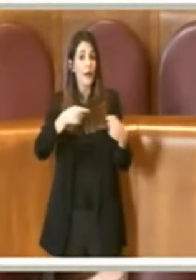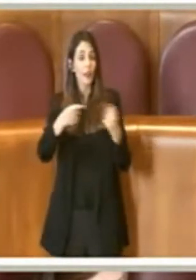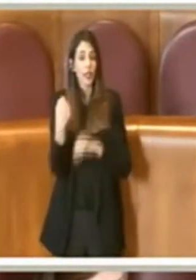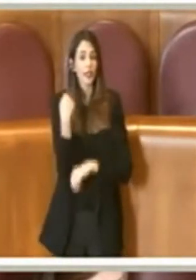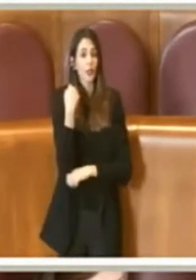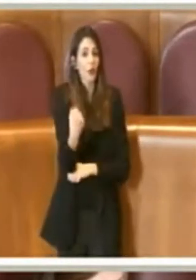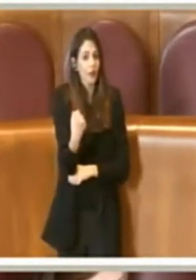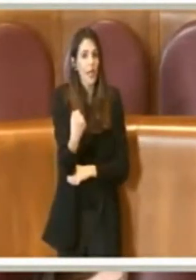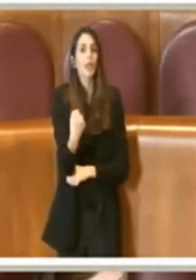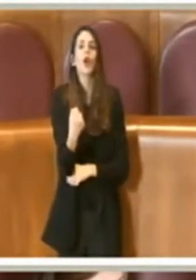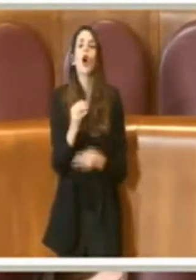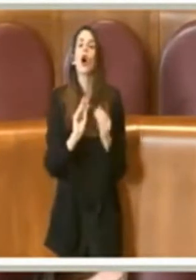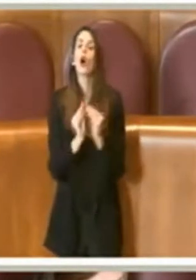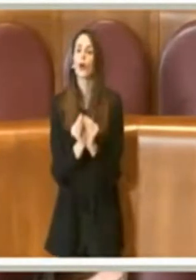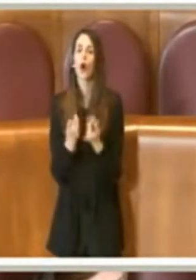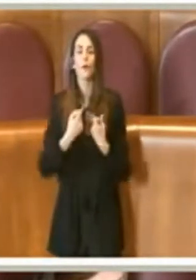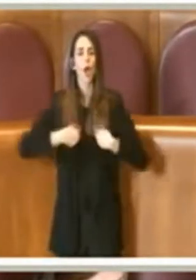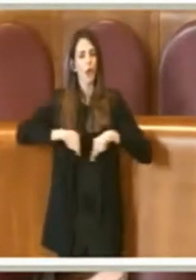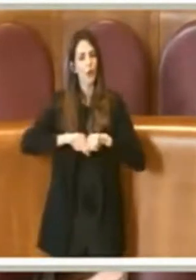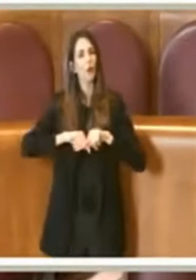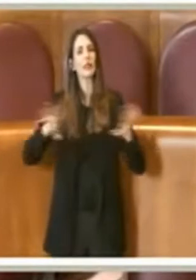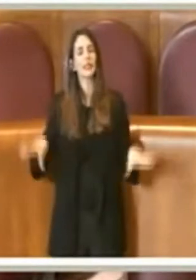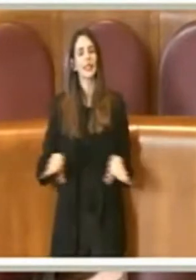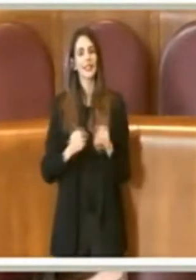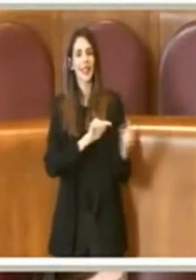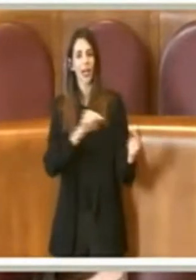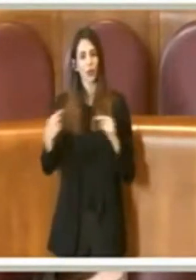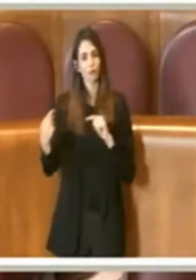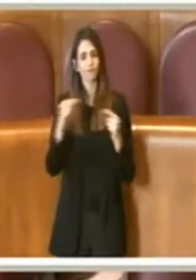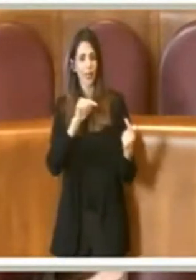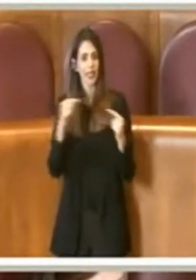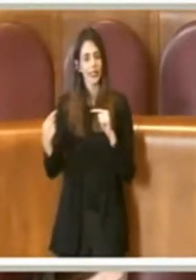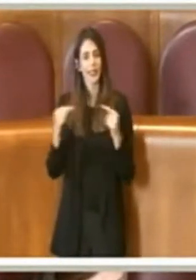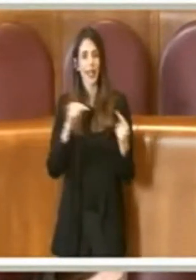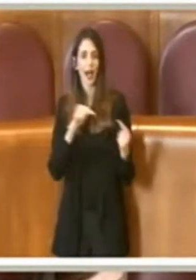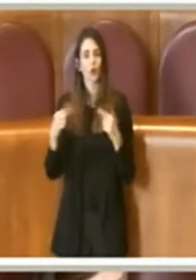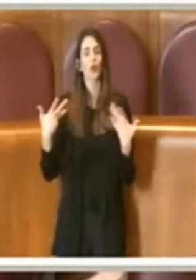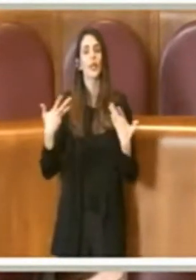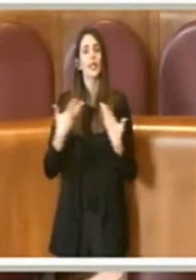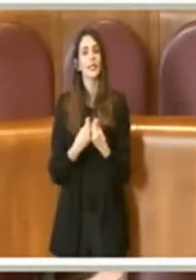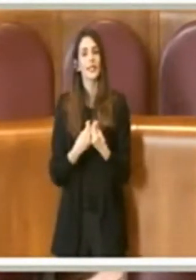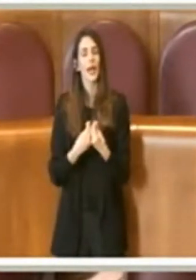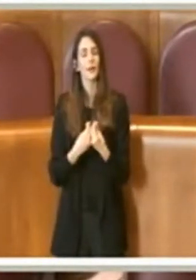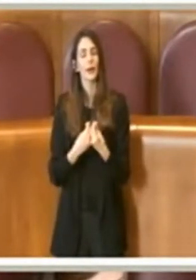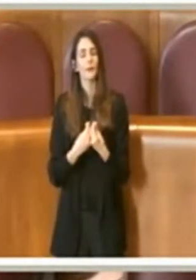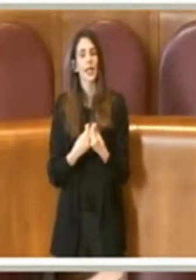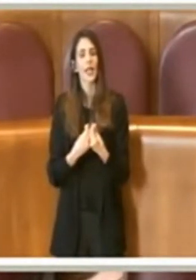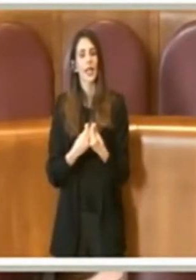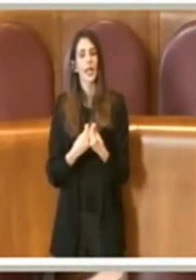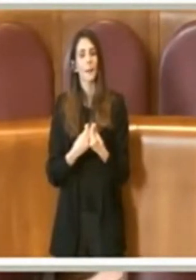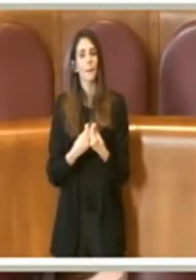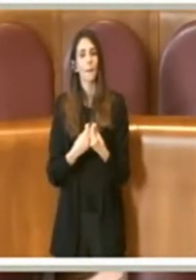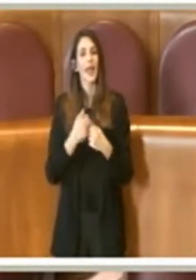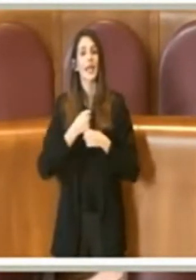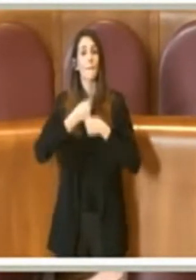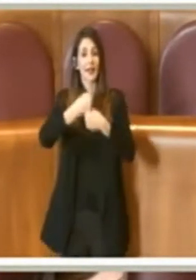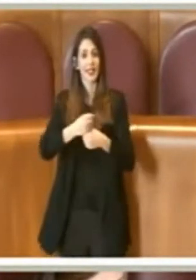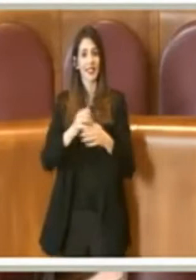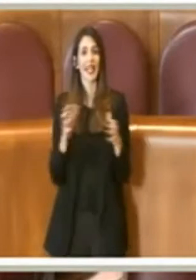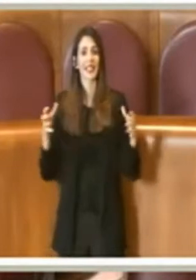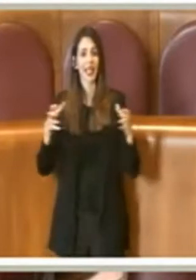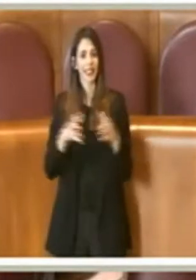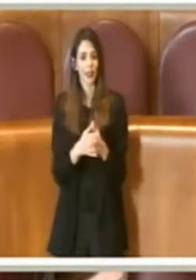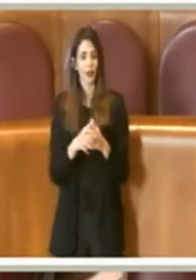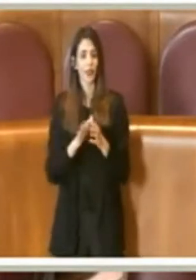con l'associazione di categorie, io stesso ho partecipato ad un incontro con l'assessore Cafarotti per incontrare appunto Confesercenti